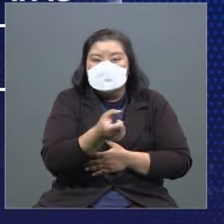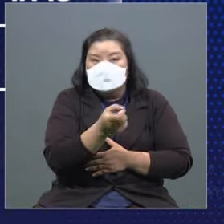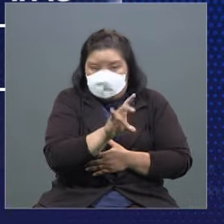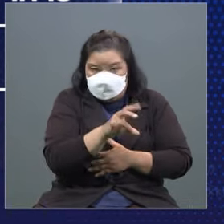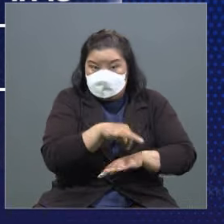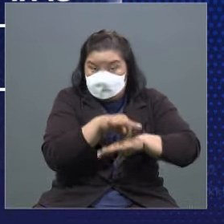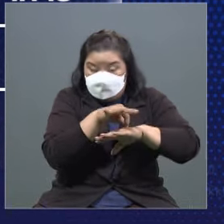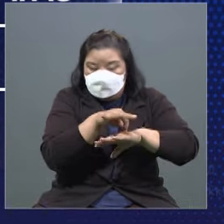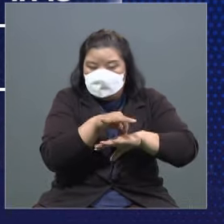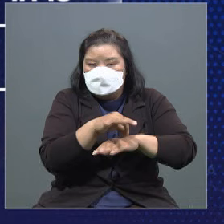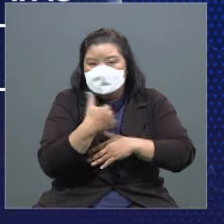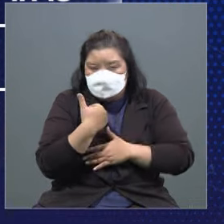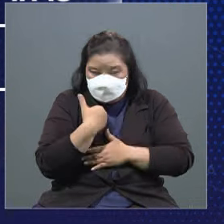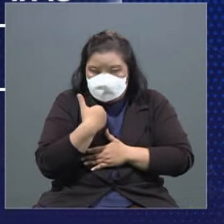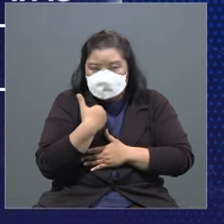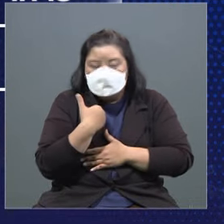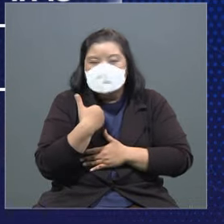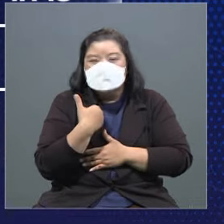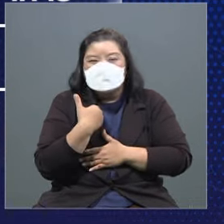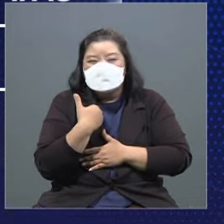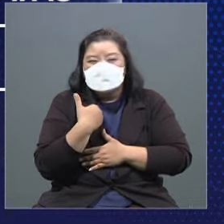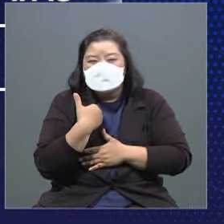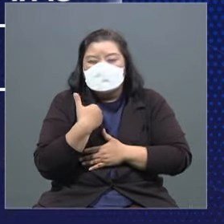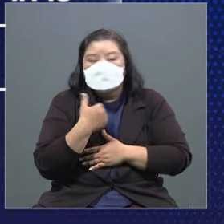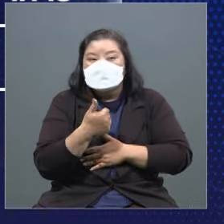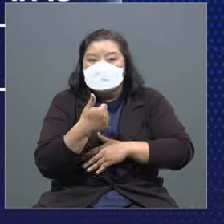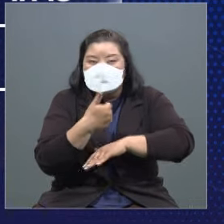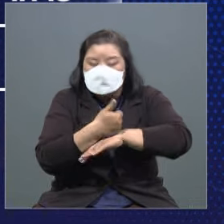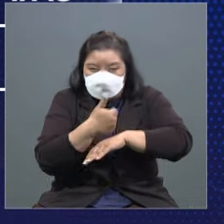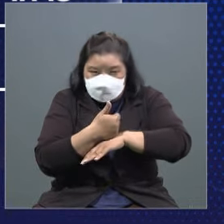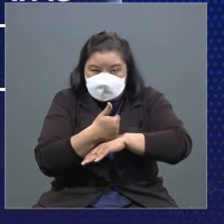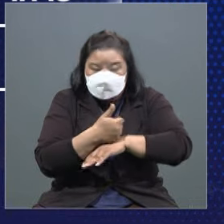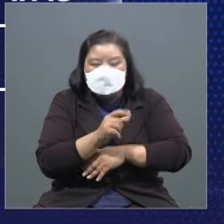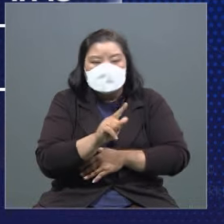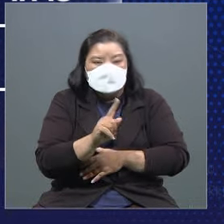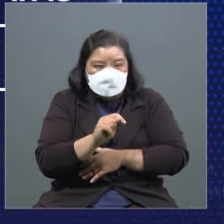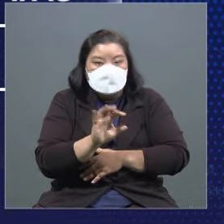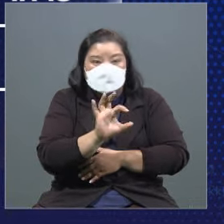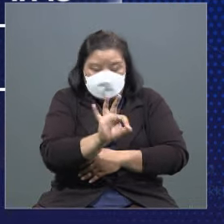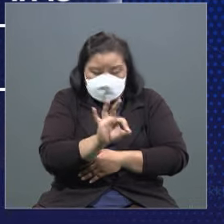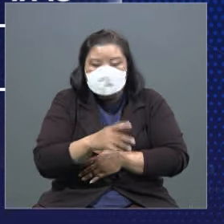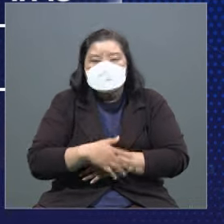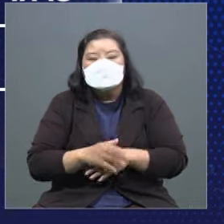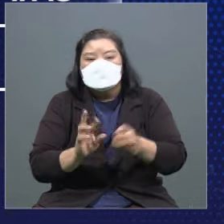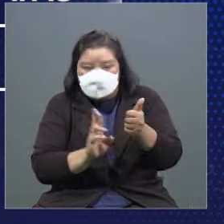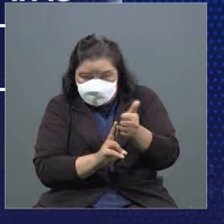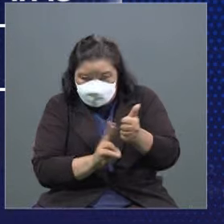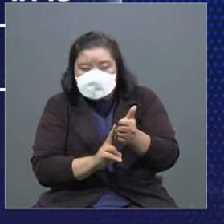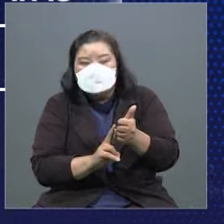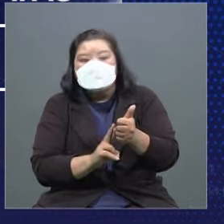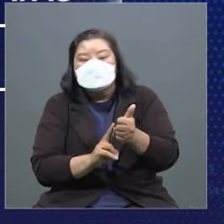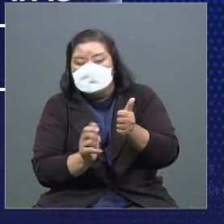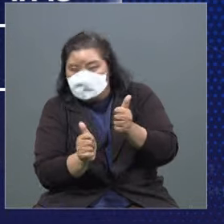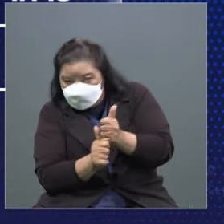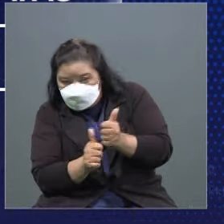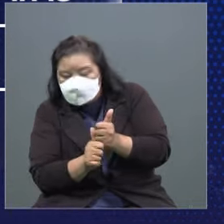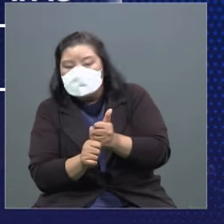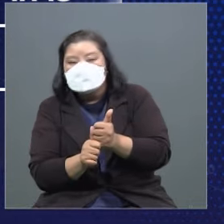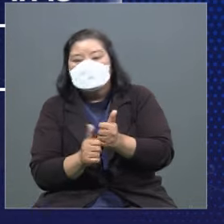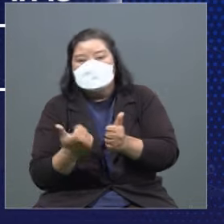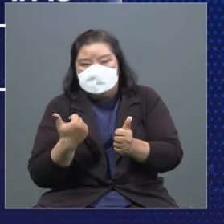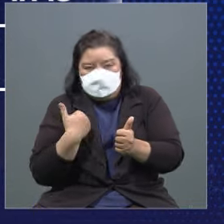นะก็ประกอบด้วยเอ่อเก้าอี้รัฐมนตรีว่าการ 9ที่นั่งนะฮะรัฐมนตรีช่วยรวมรัฐมนตรีประจำสำนักนายก 8ที่นั่ง